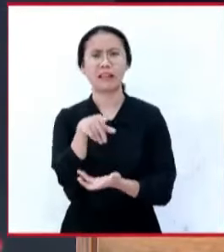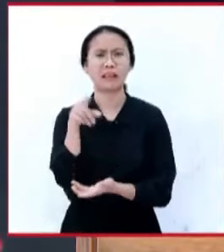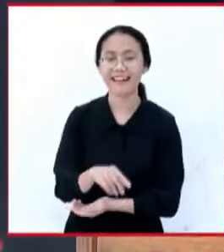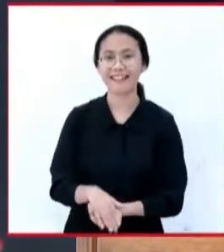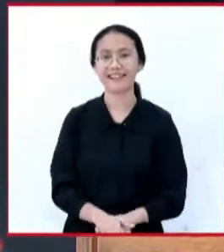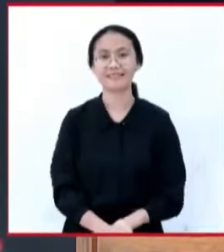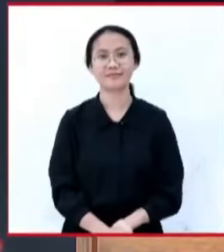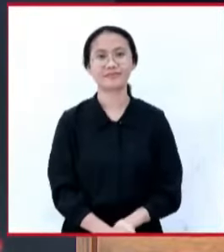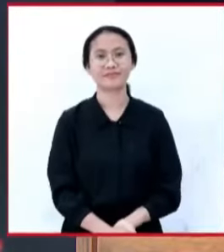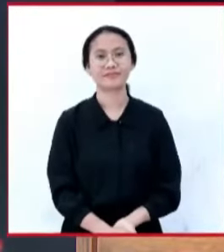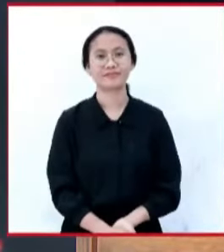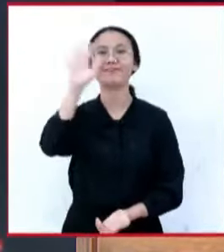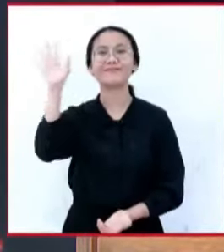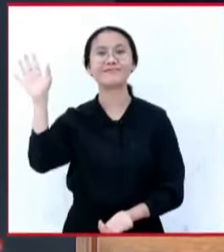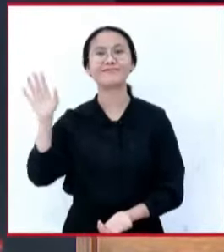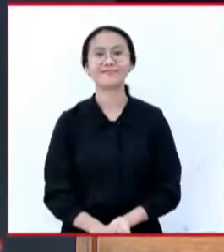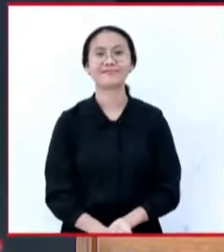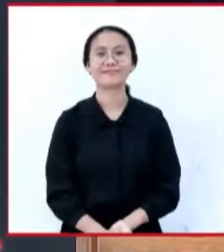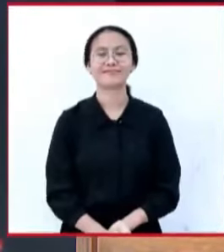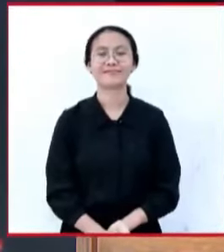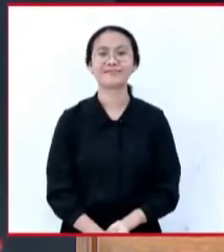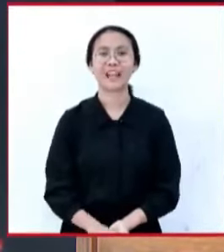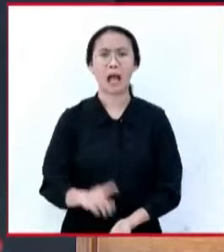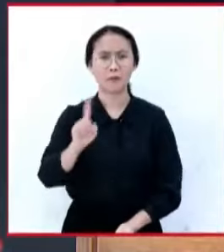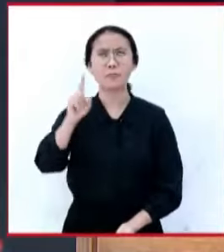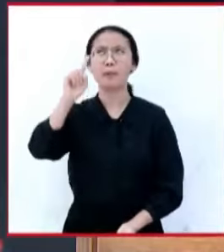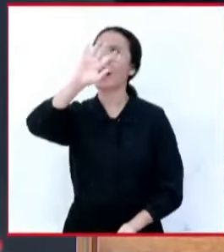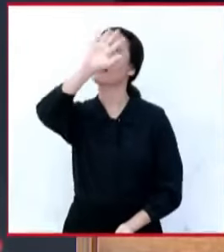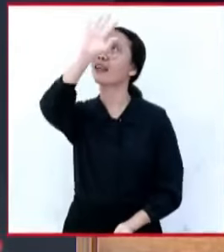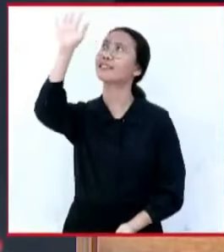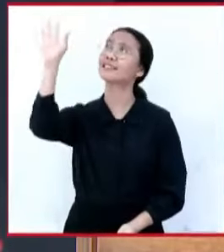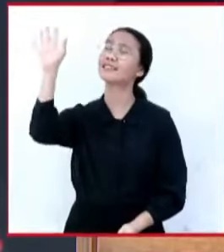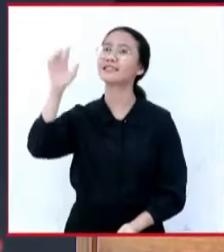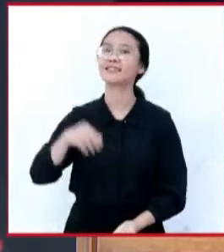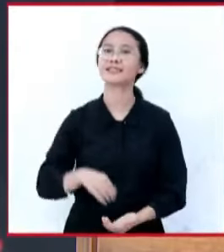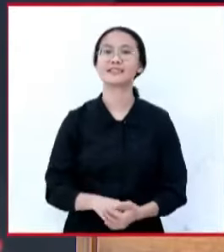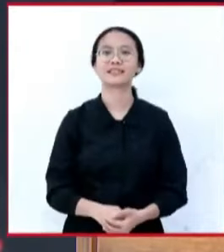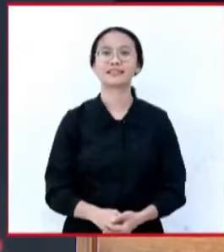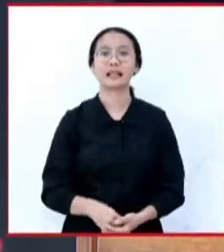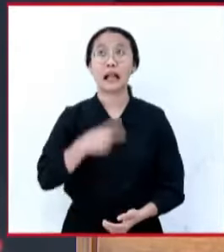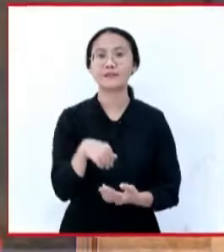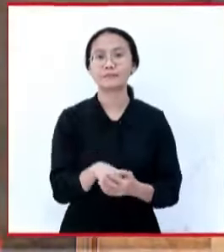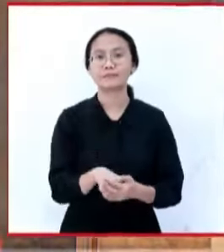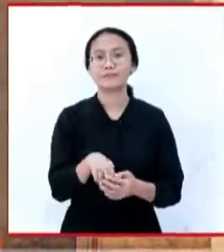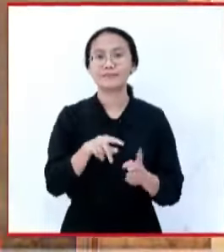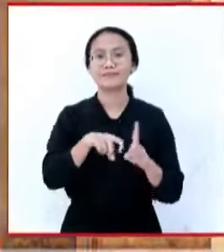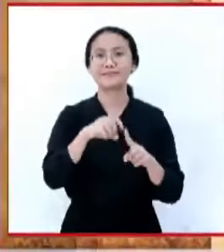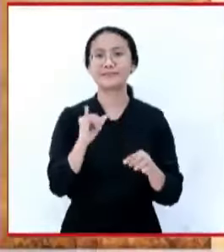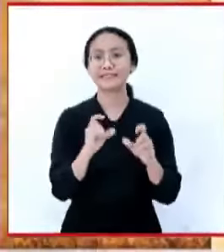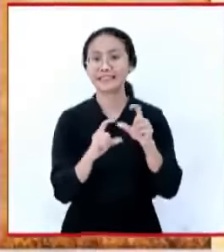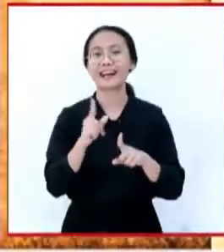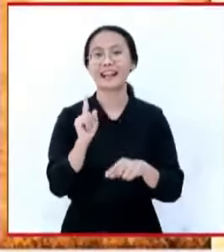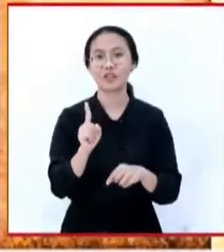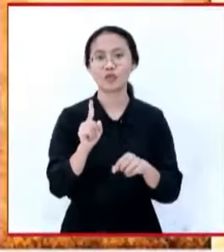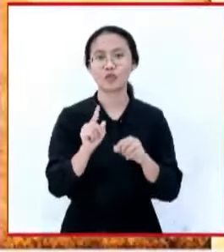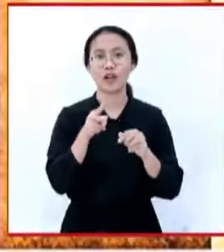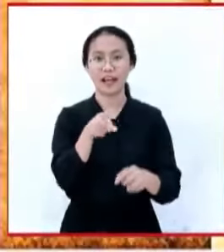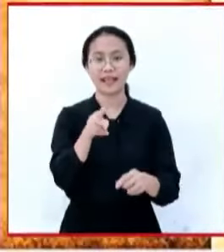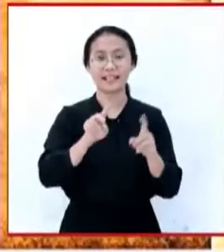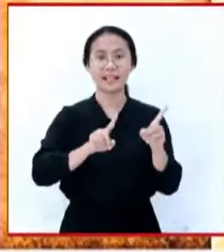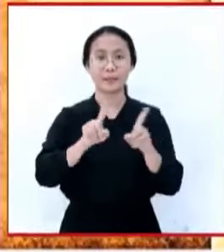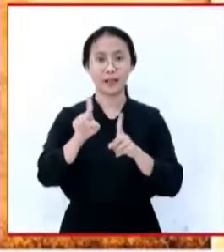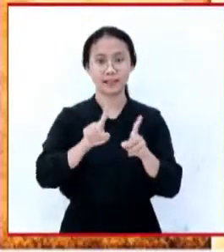Pak israh tempatnya di atas ya Kenapa dia ada coba lihat kisah satu ayat 11 Yesus Ini yang